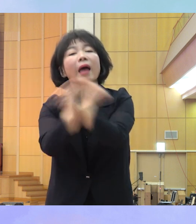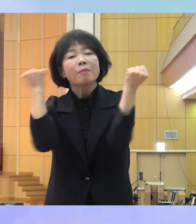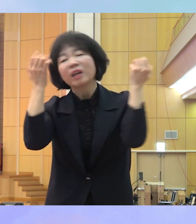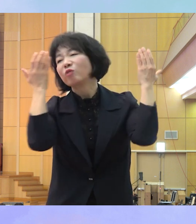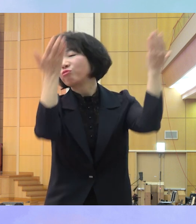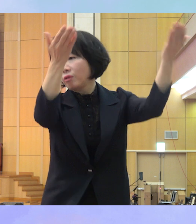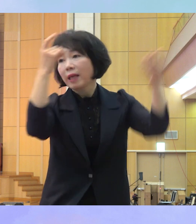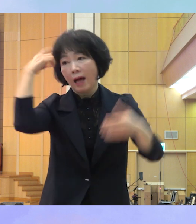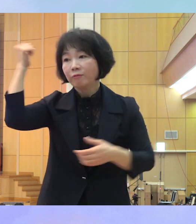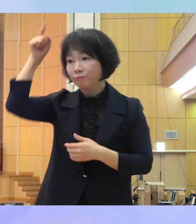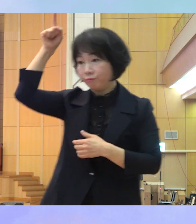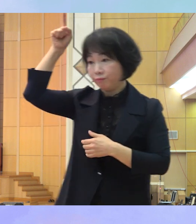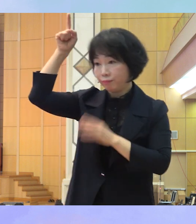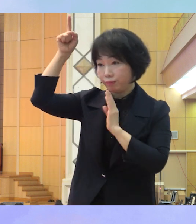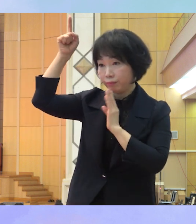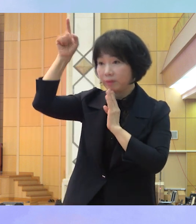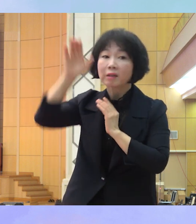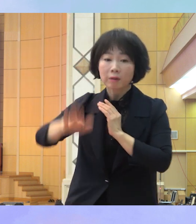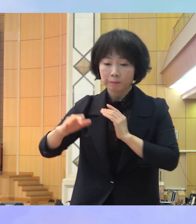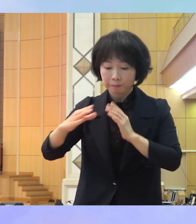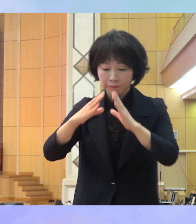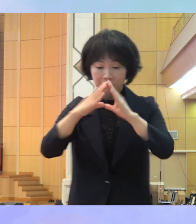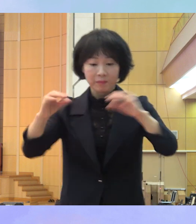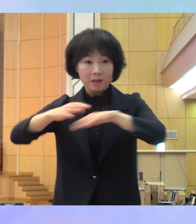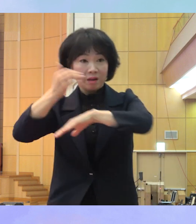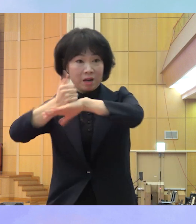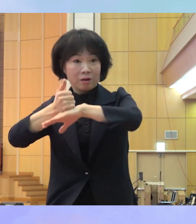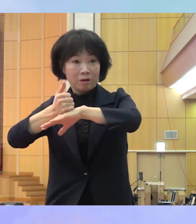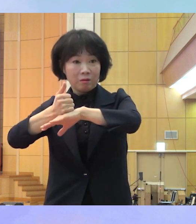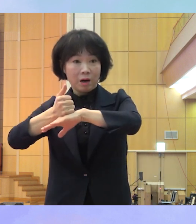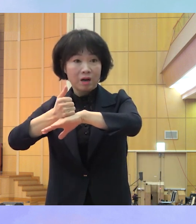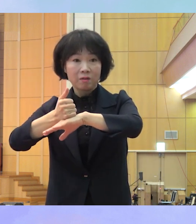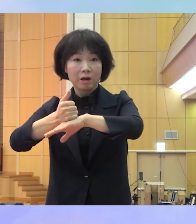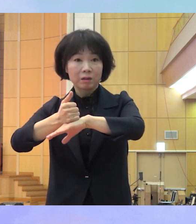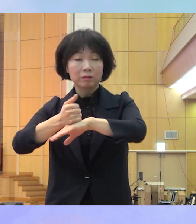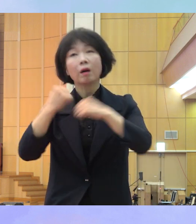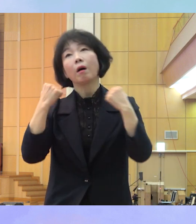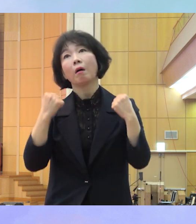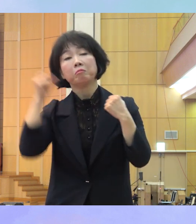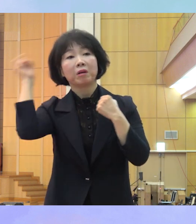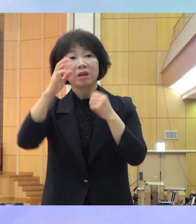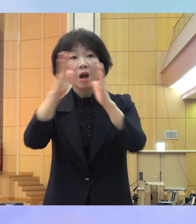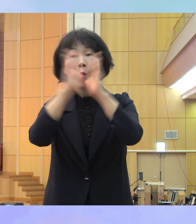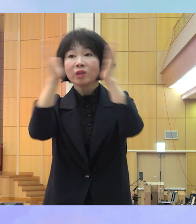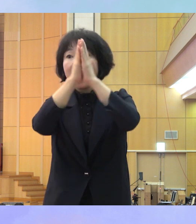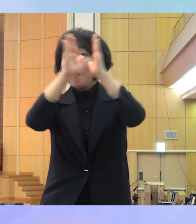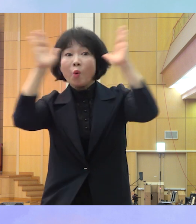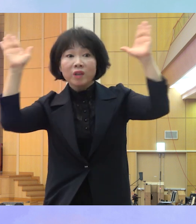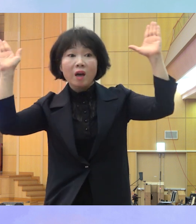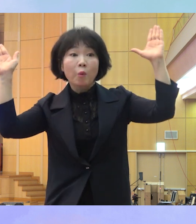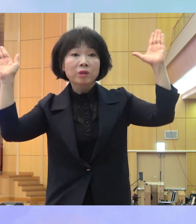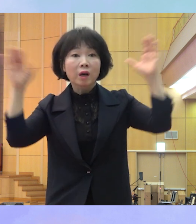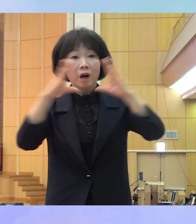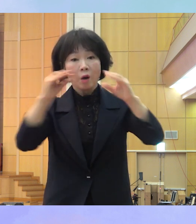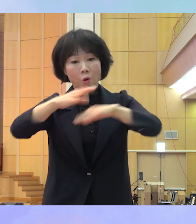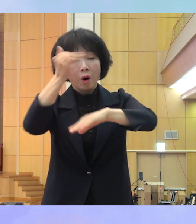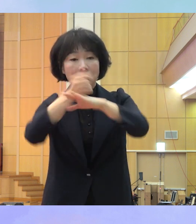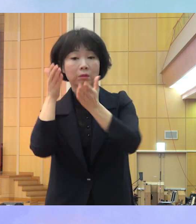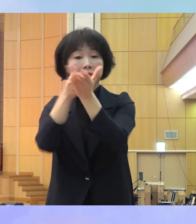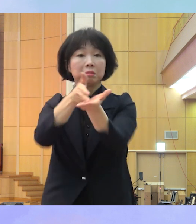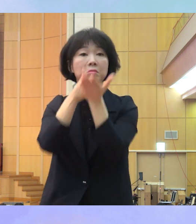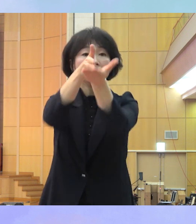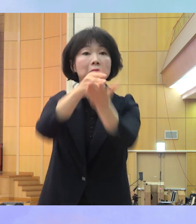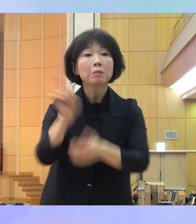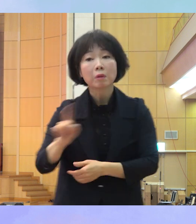그랬더니 바로 왕이 그 말을 들어주지 않습니다. 왜? 그 당시에는 애굽 나라가 전